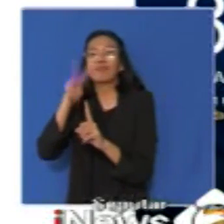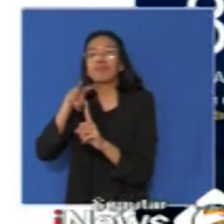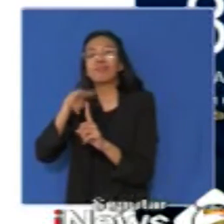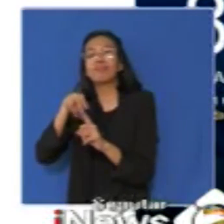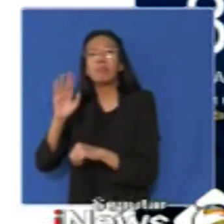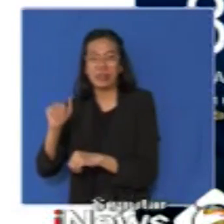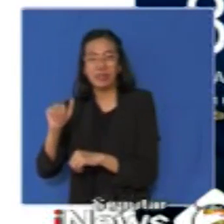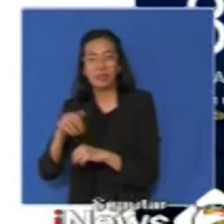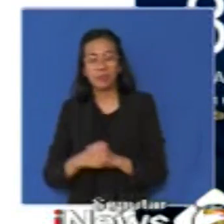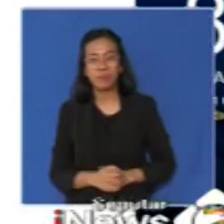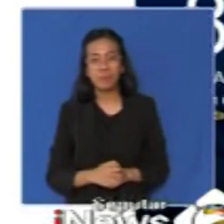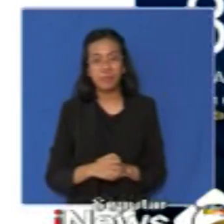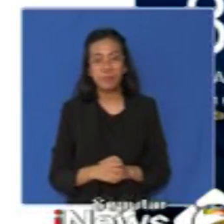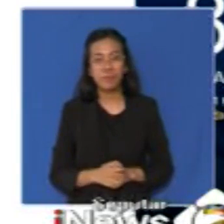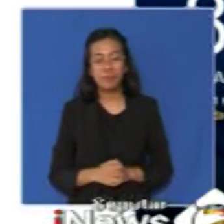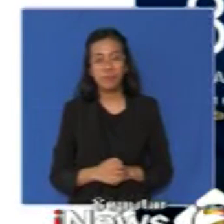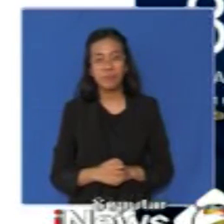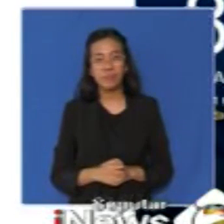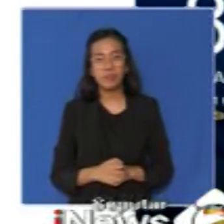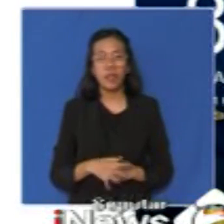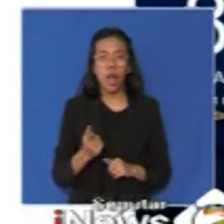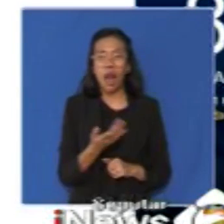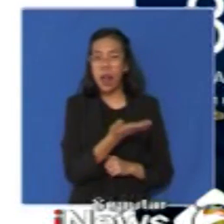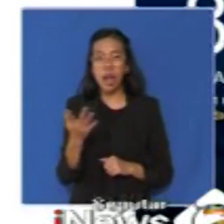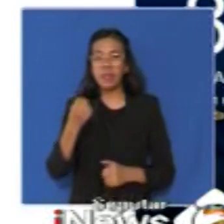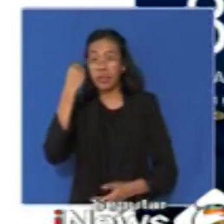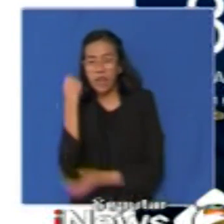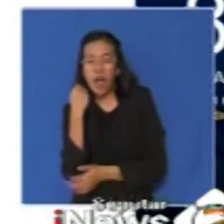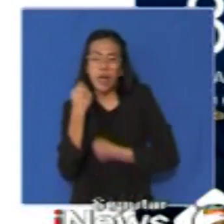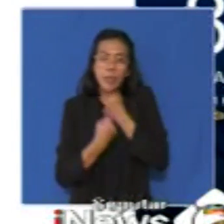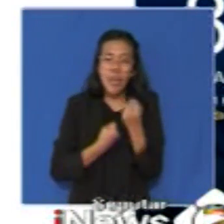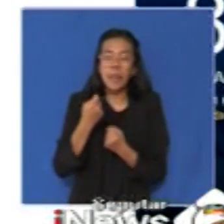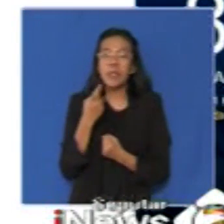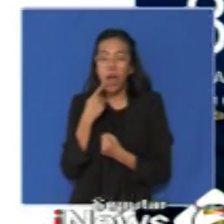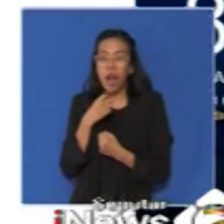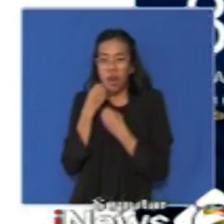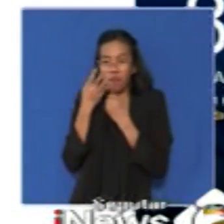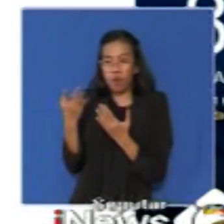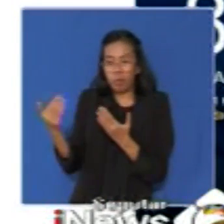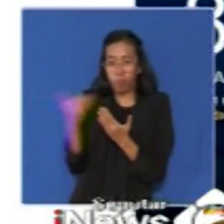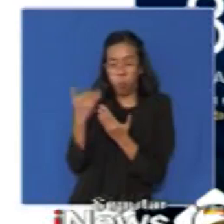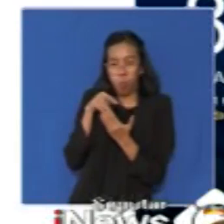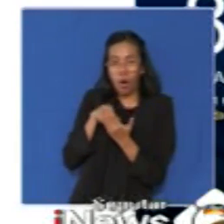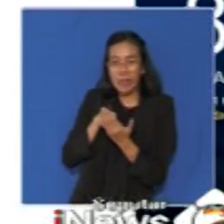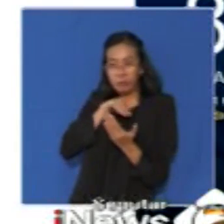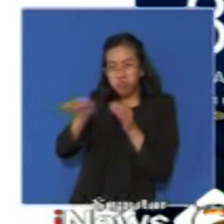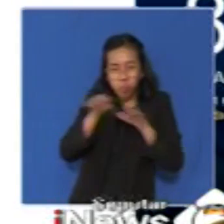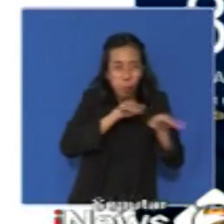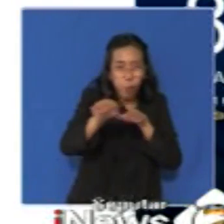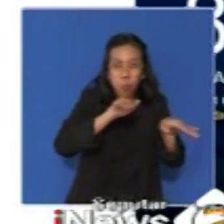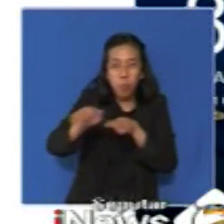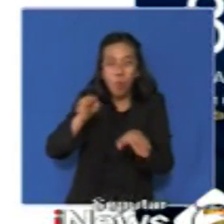terseluruh tindakan-tindakan memproduksi maupun meneruskan dan menyebarkan hoax melalui